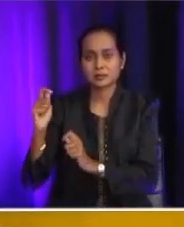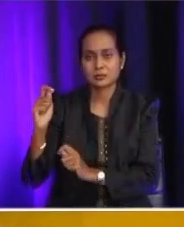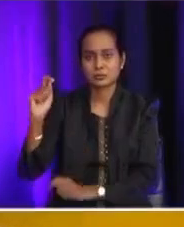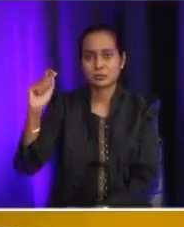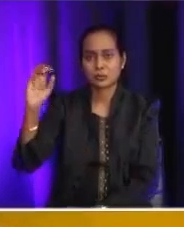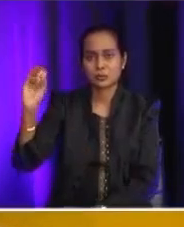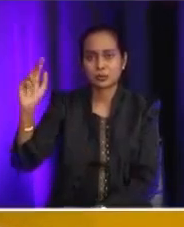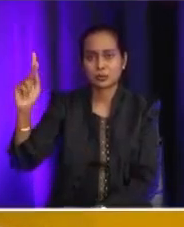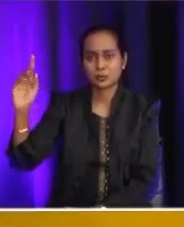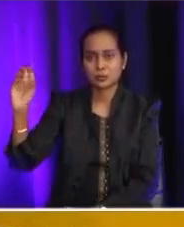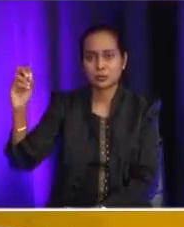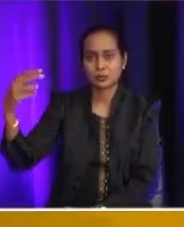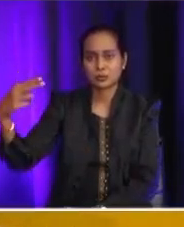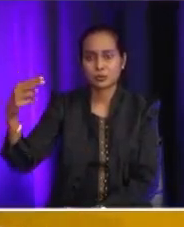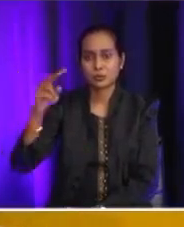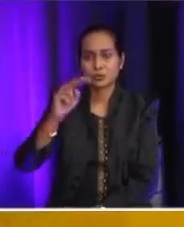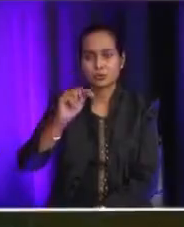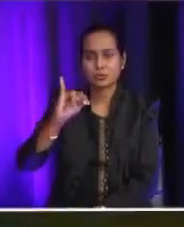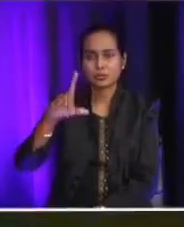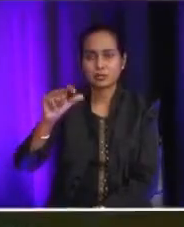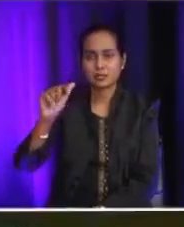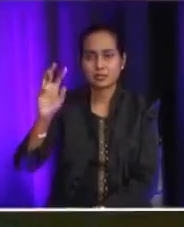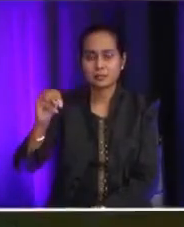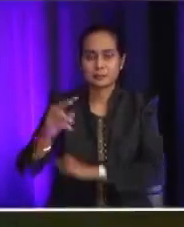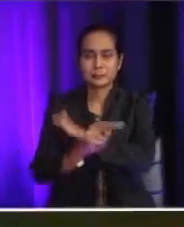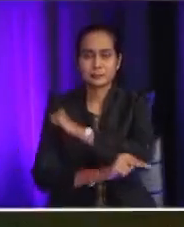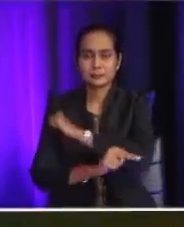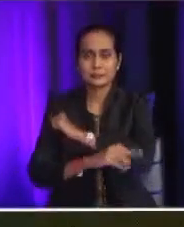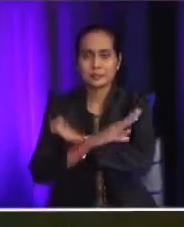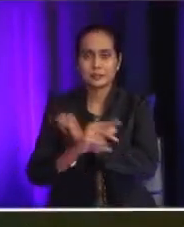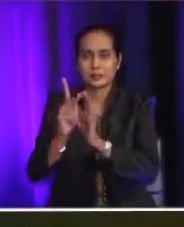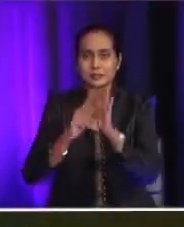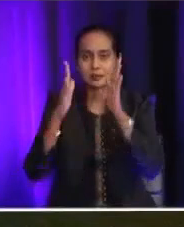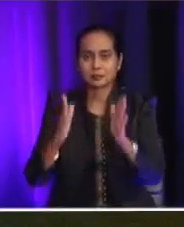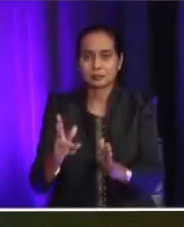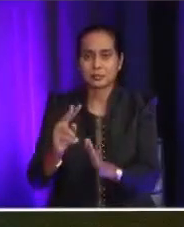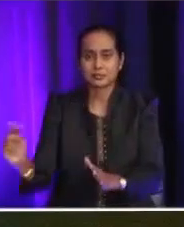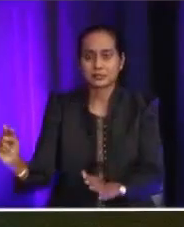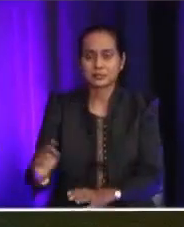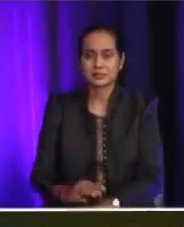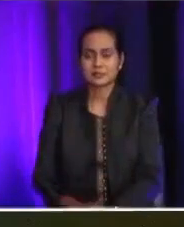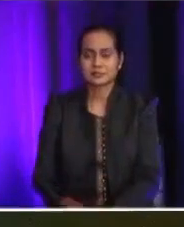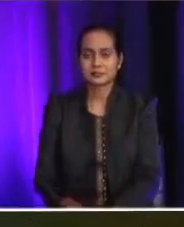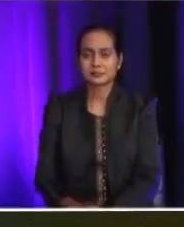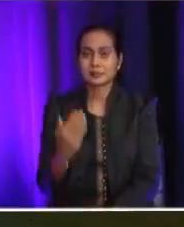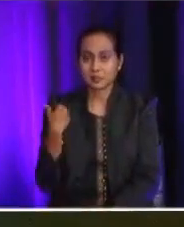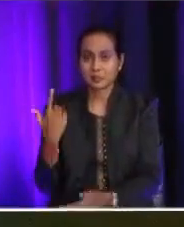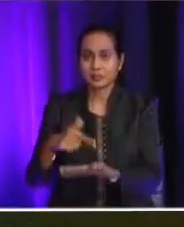dan kebangsaan. Bagus. 1 bintang untuk Ilham juga ya. Okay. Seterusnya ada lagi cadangan yang